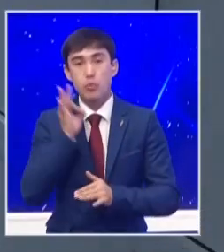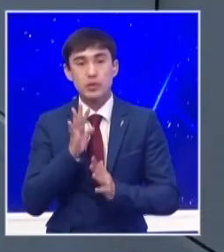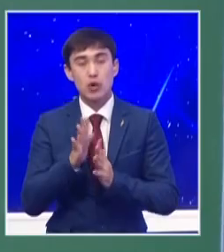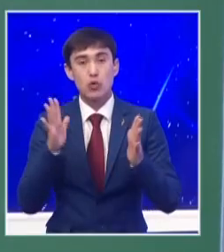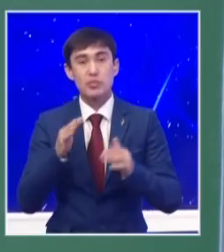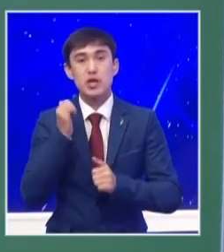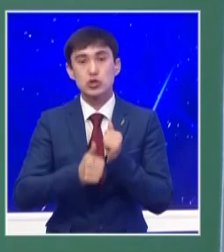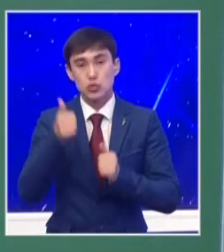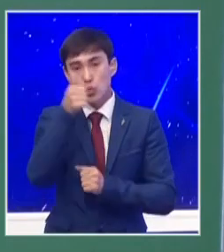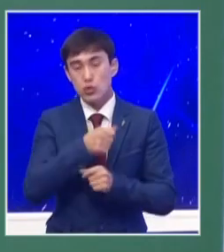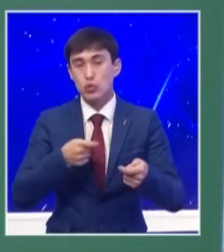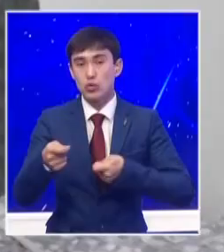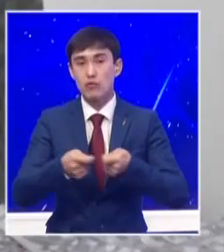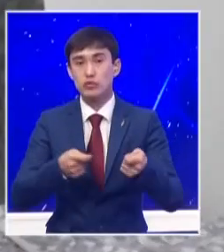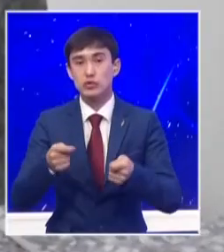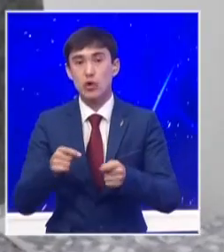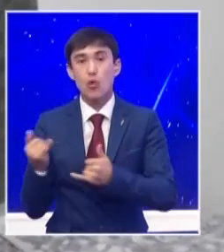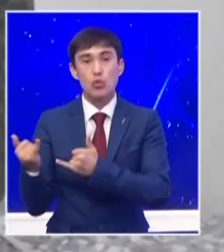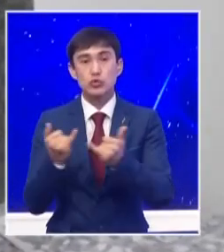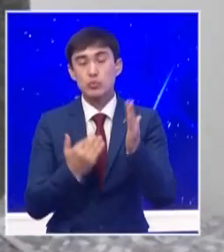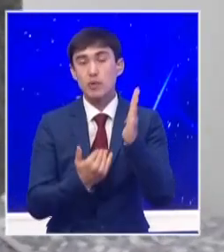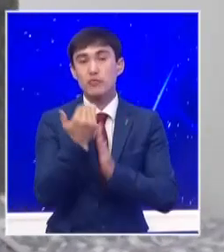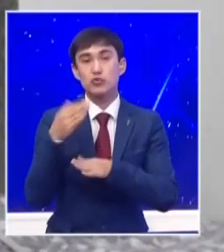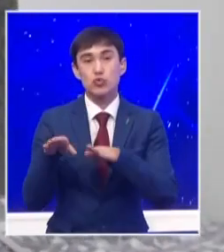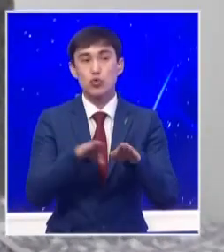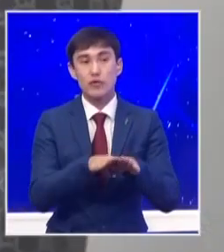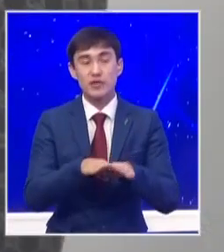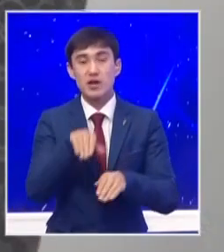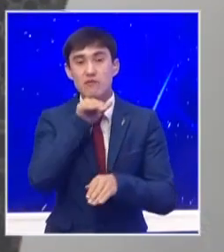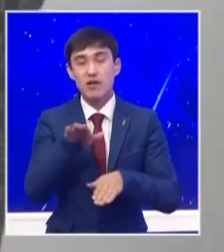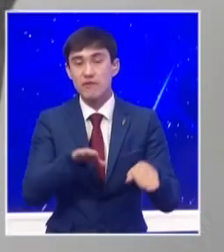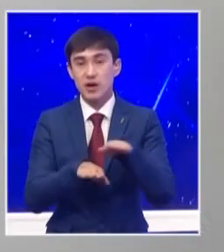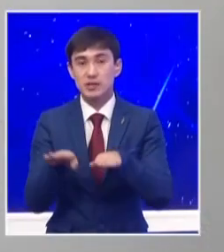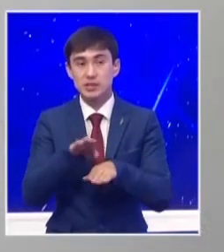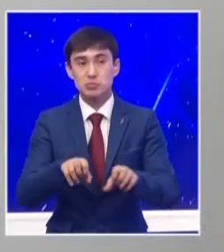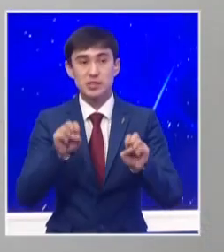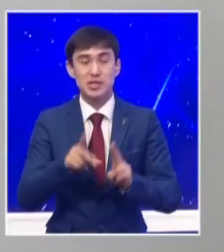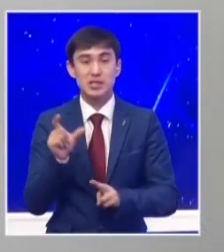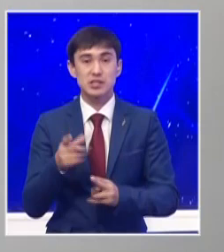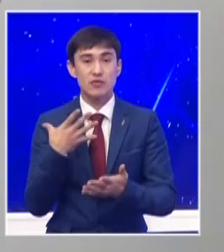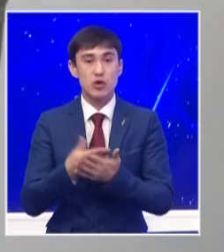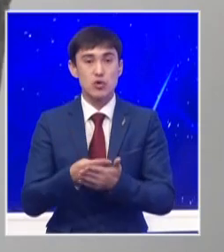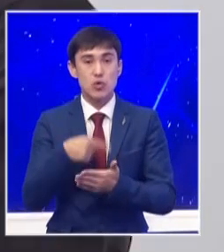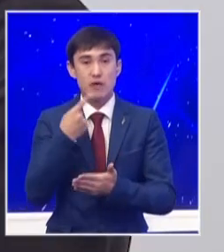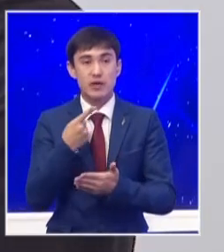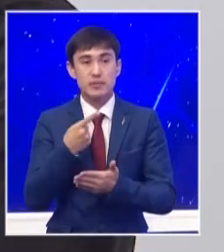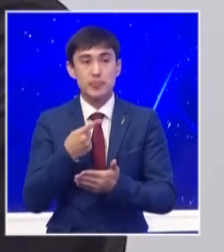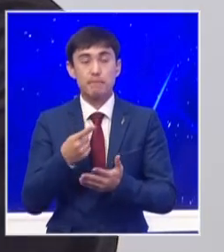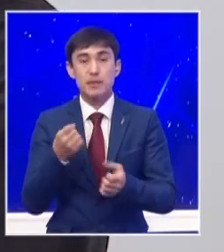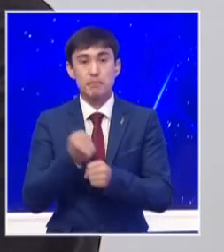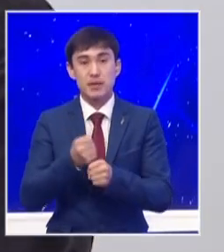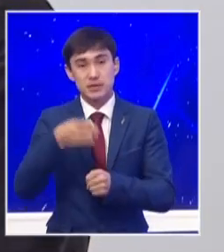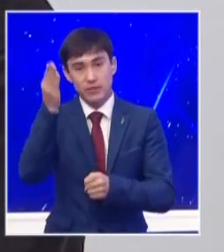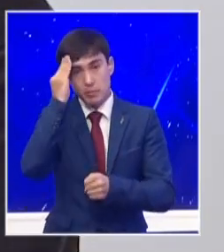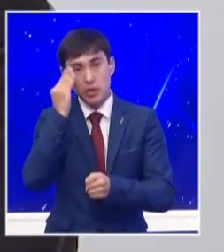ежегодно руководство клиники создаёт условия для повышения уровня их квалификации специалисты в свою очередь принимают необходимые